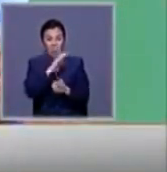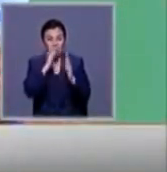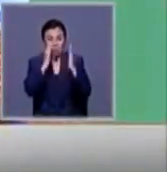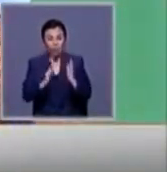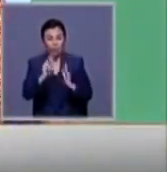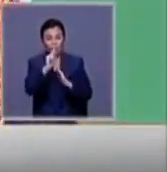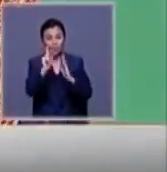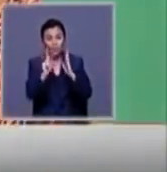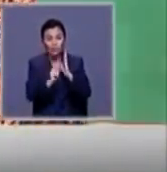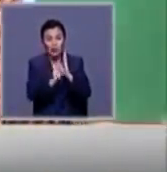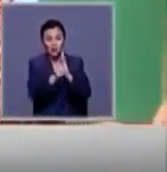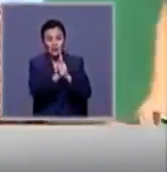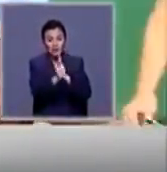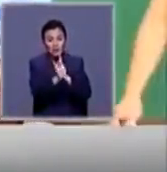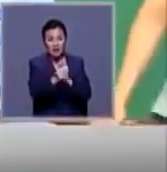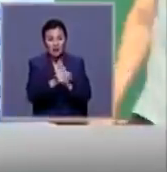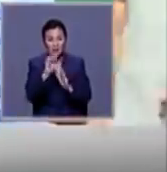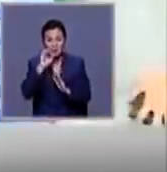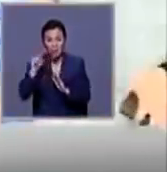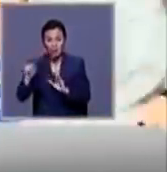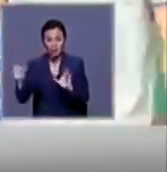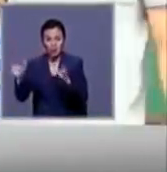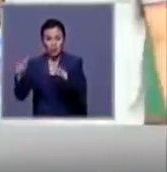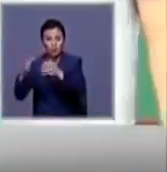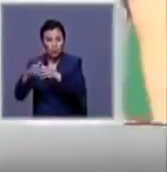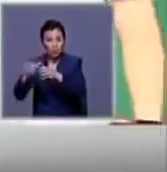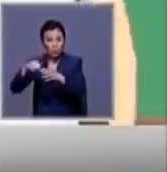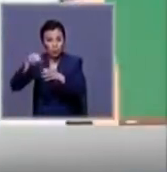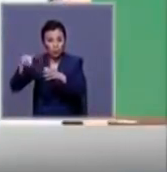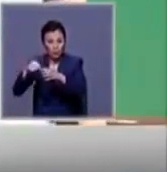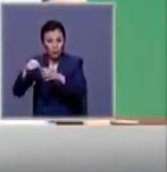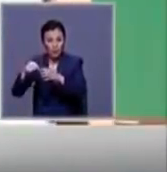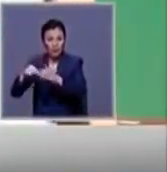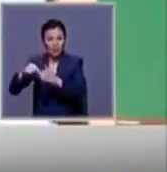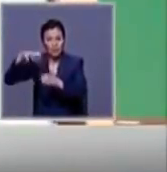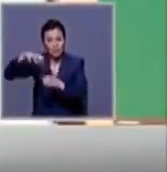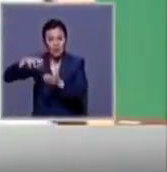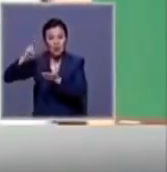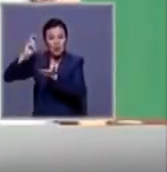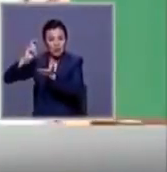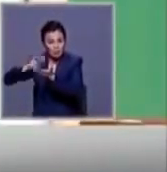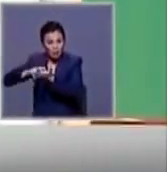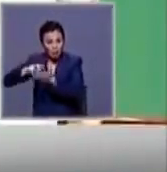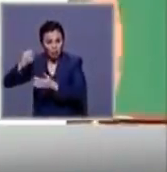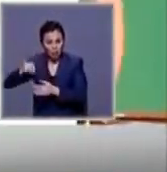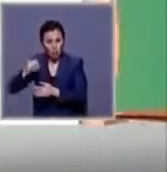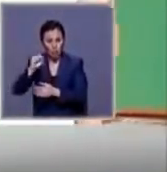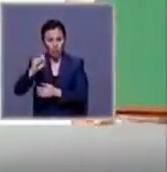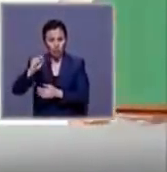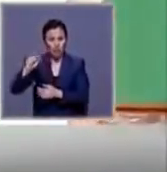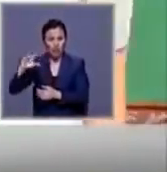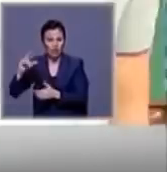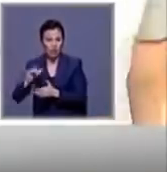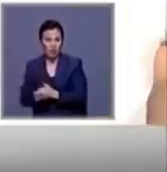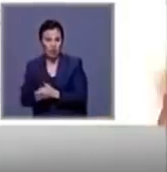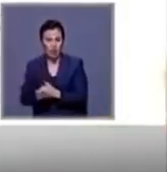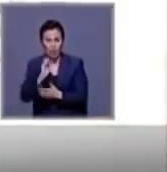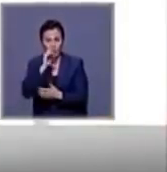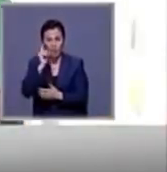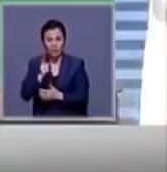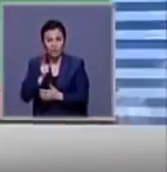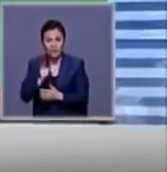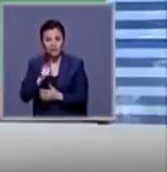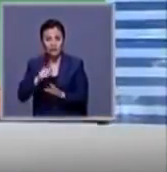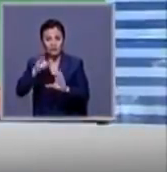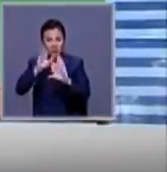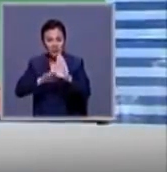ไม่ได้บอกให้ทำองค์กรส่งสนช.เนี่ยมาบอกให้มีองค์กรรับรองอาจารย์มีชัยแกบอกให้สมัครเองของก